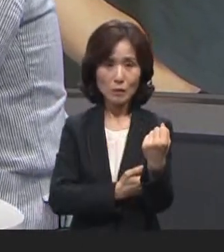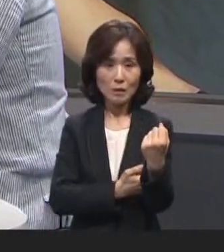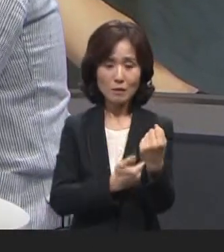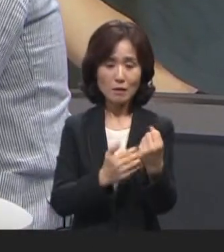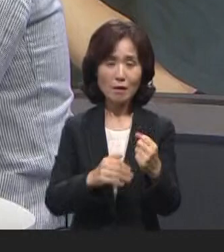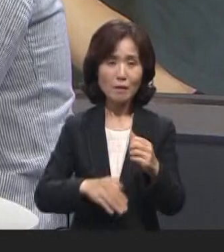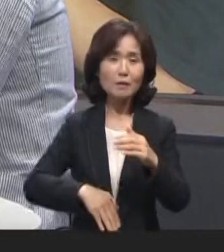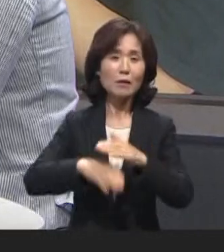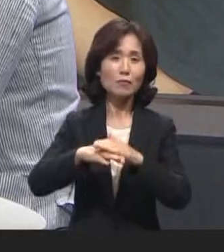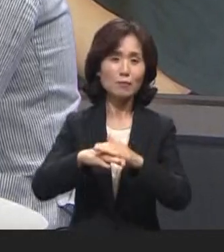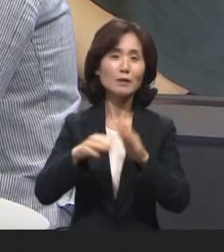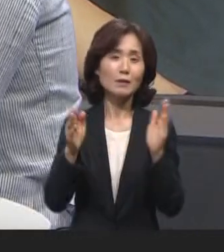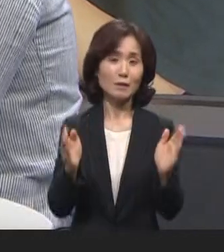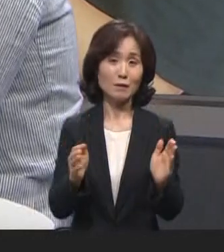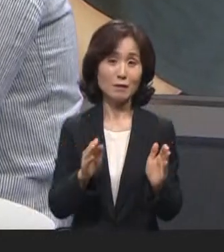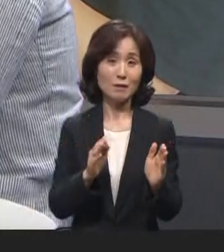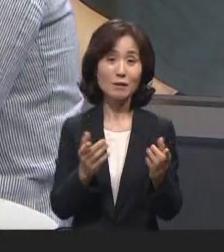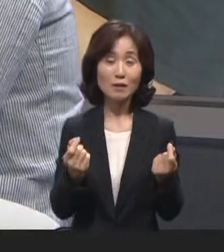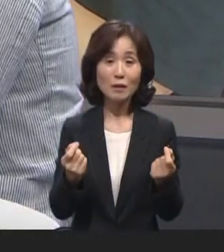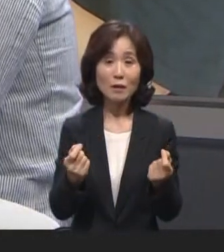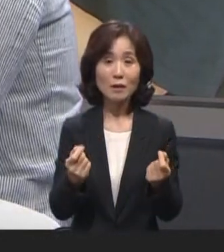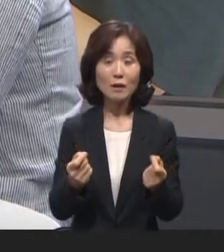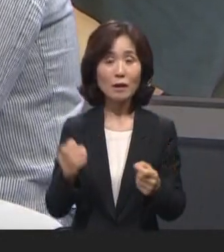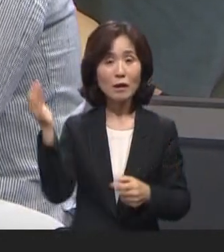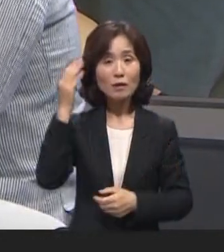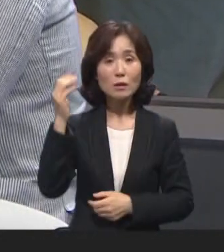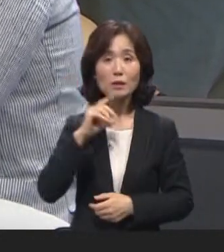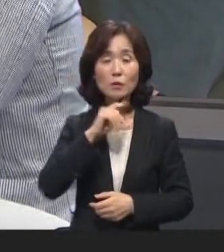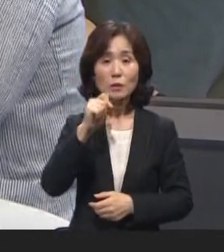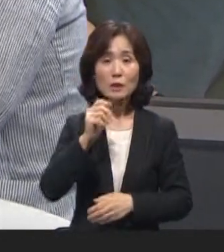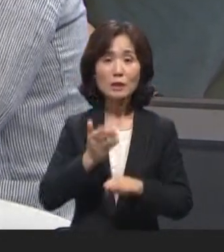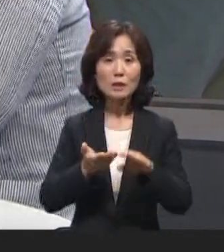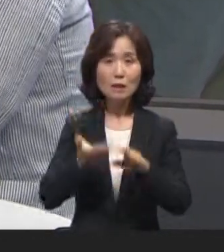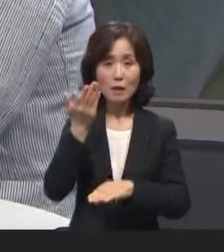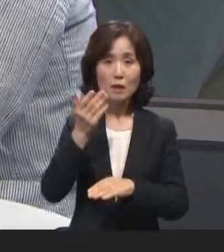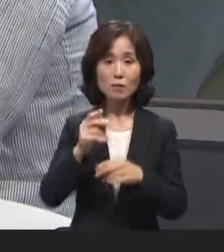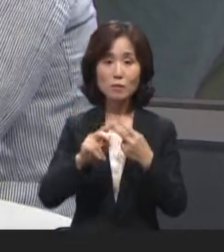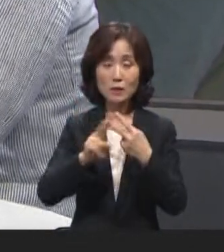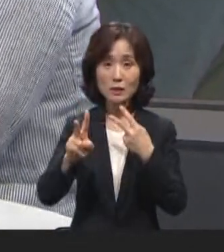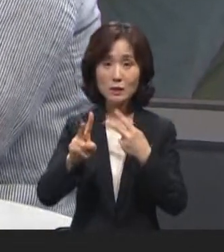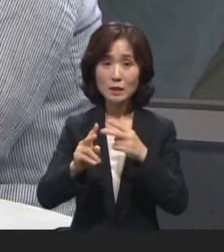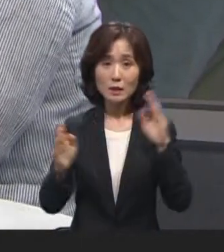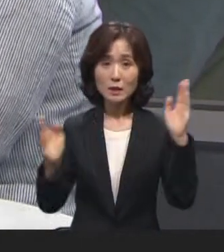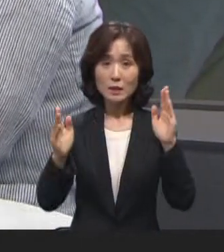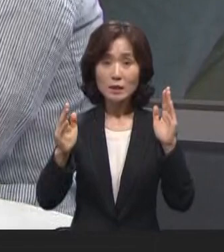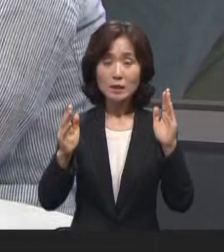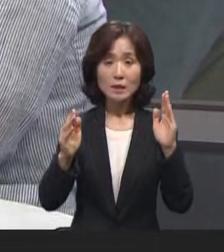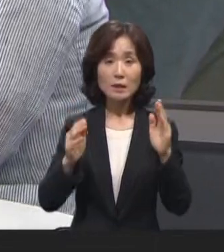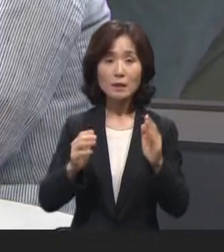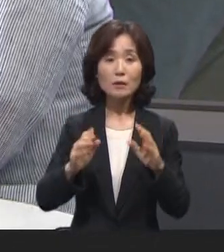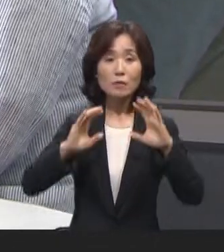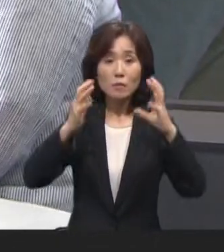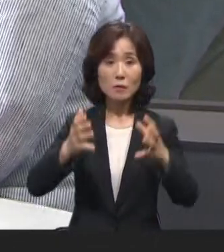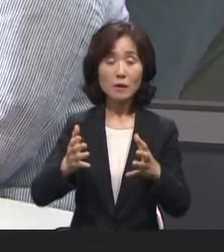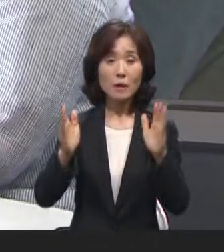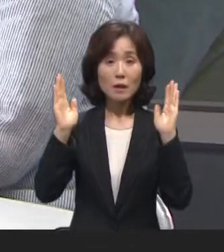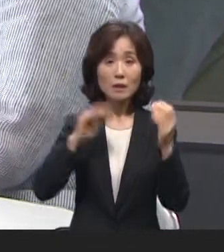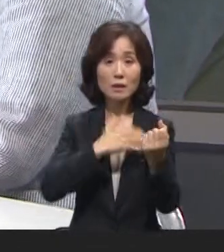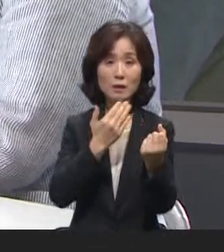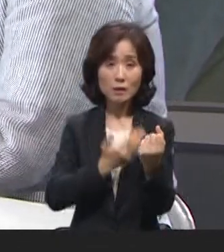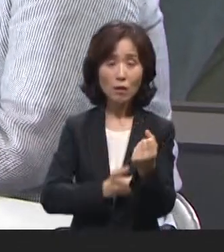같은데 지금 보니까 우리나라의 숲 5세 이상 중학교 2학년 식 의 학생들이 치료는 국제 학업성취도 평가 읽기 부분에서